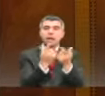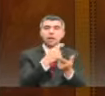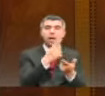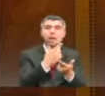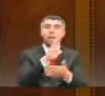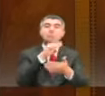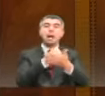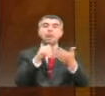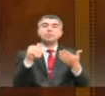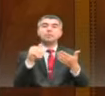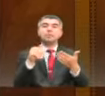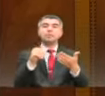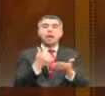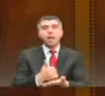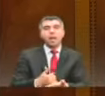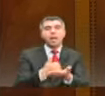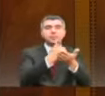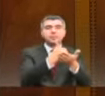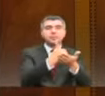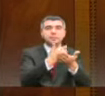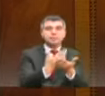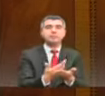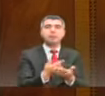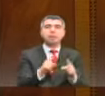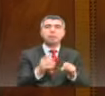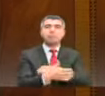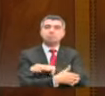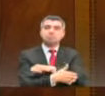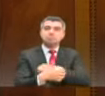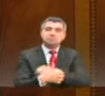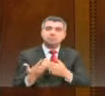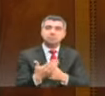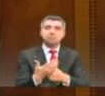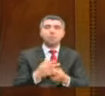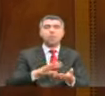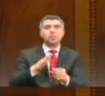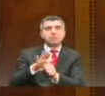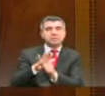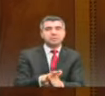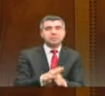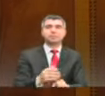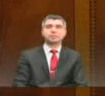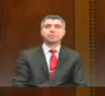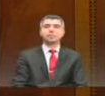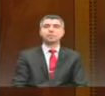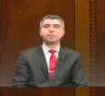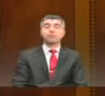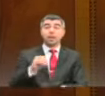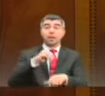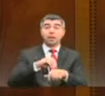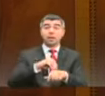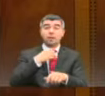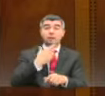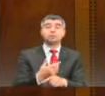برامج بتمويل مشترك في مجال محاربة الفقر ومحاربة الهشاشة. سنقوم أيضا